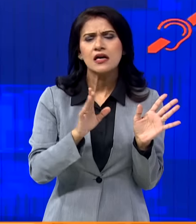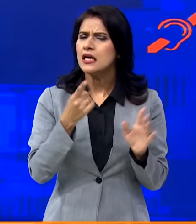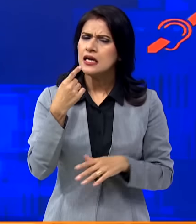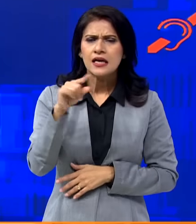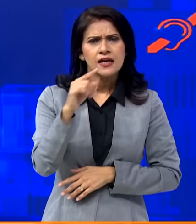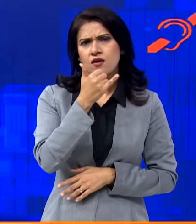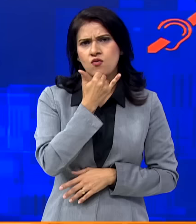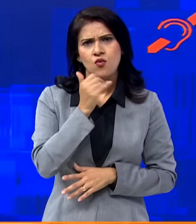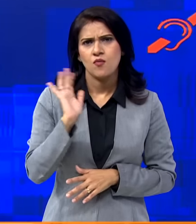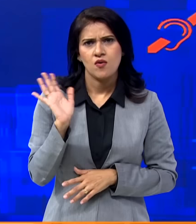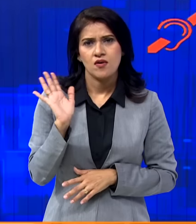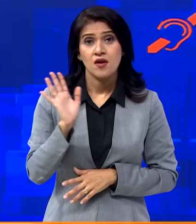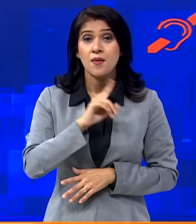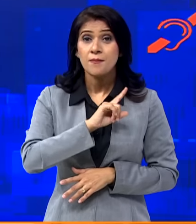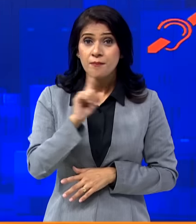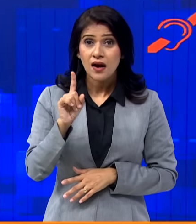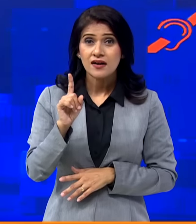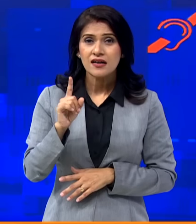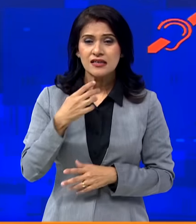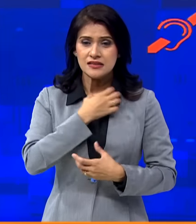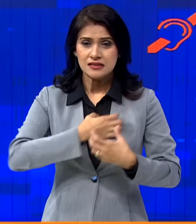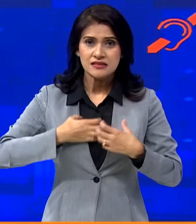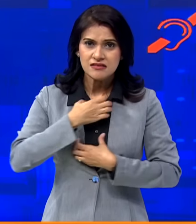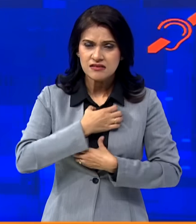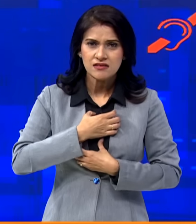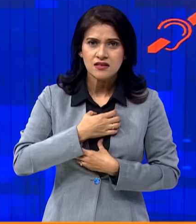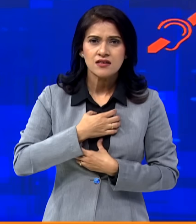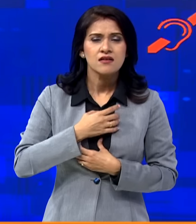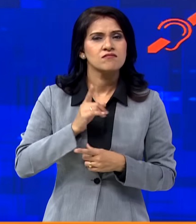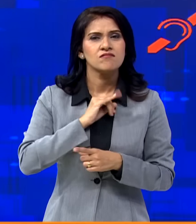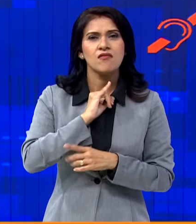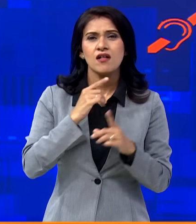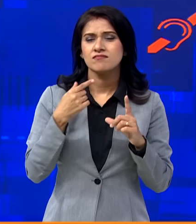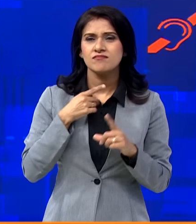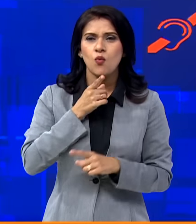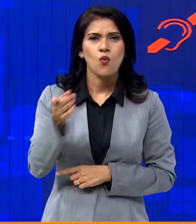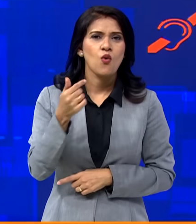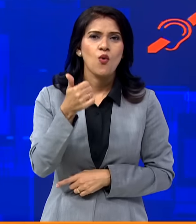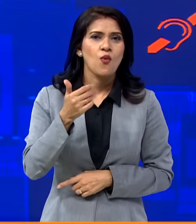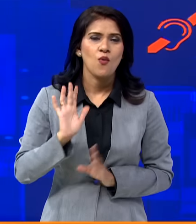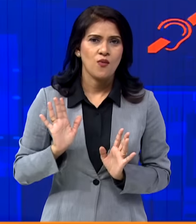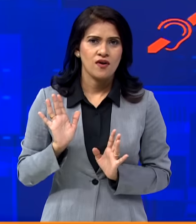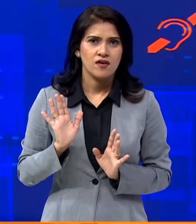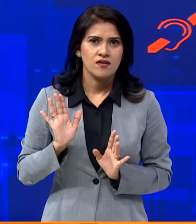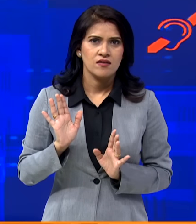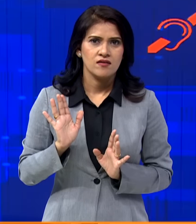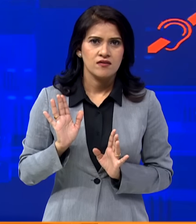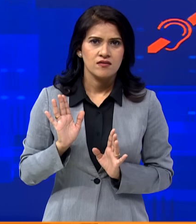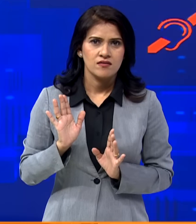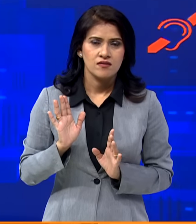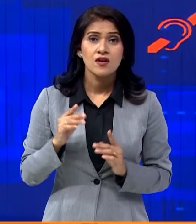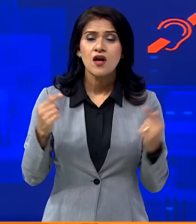लेकिन किसी प्रधानमंत्री से नफरत की गुंजाइश नहीं हैय य जो वर्तमान का विपक्ष है खास तौर